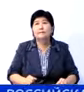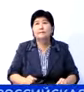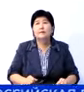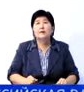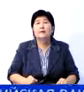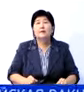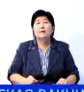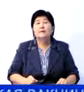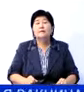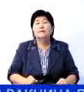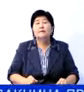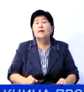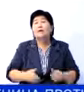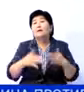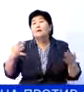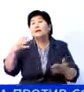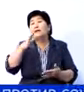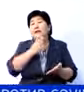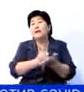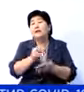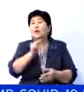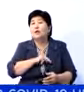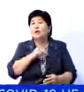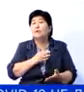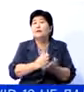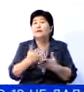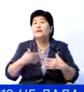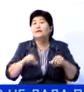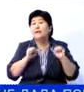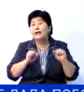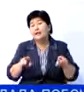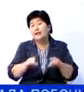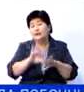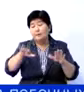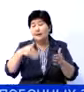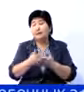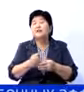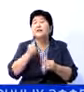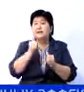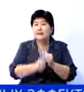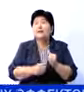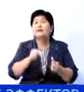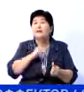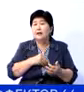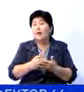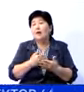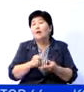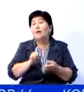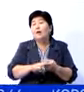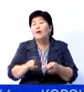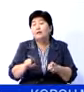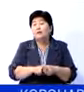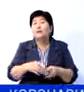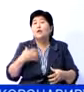вас не дай им билет свыше 40 лет я проработала в сфере здравоохранения и по сей день не прерывая связи сложившаяся ситуация